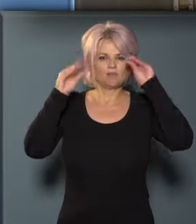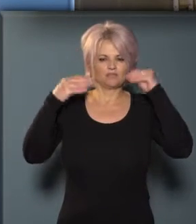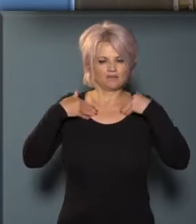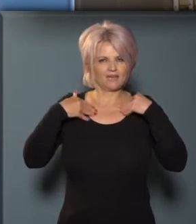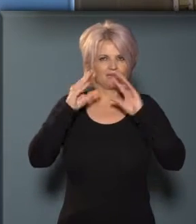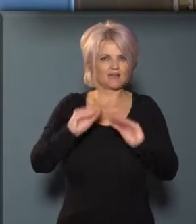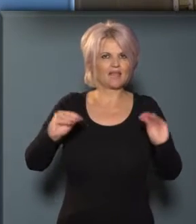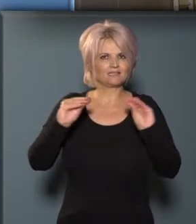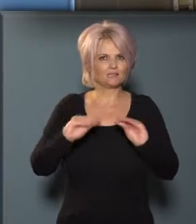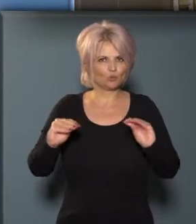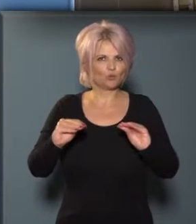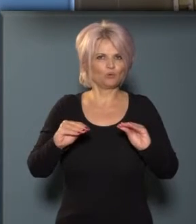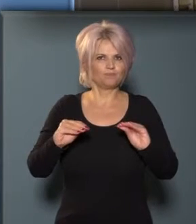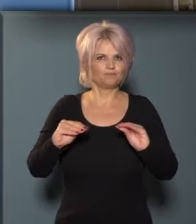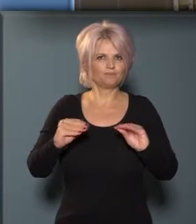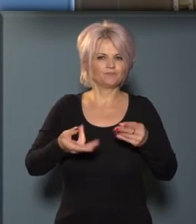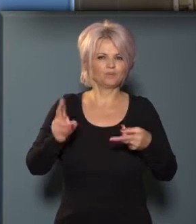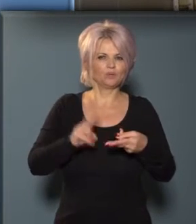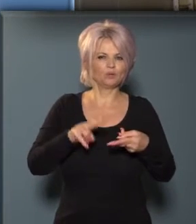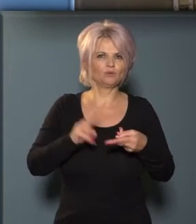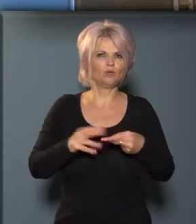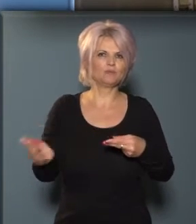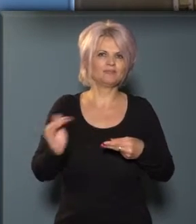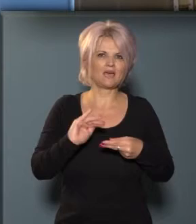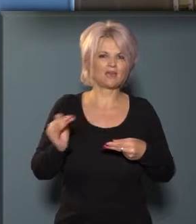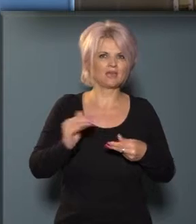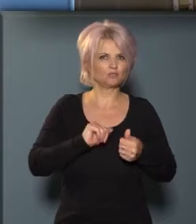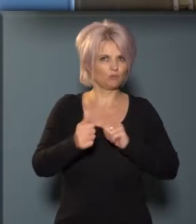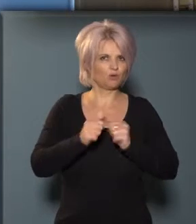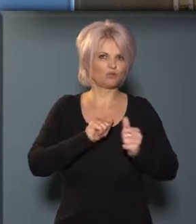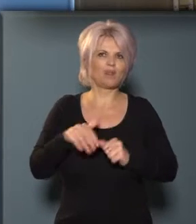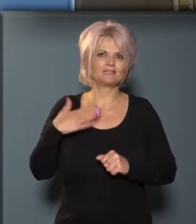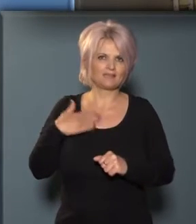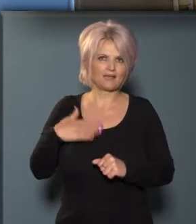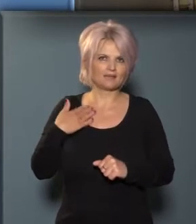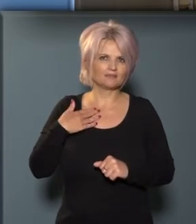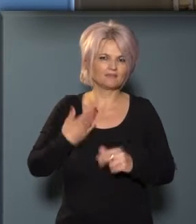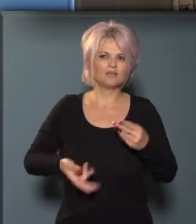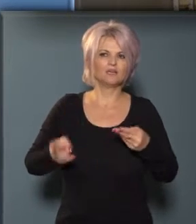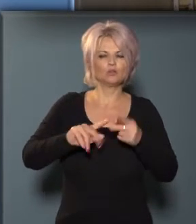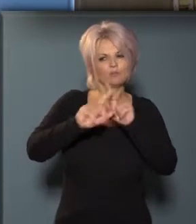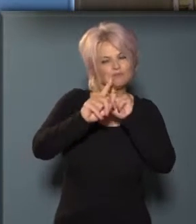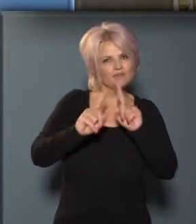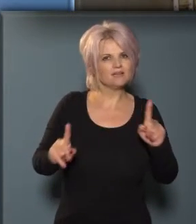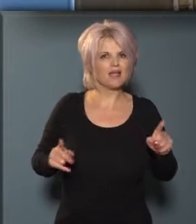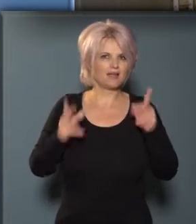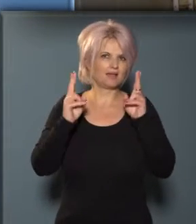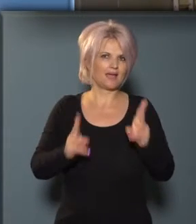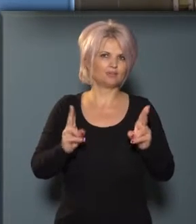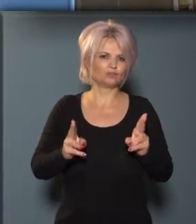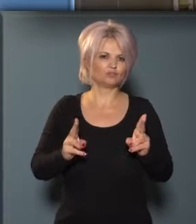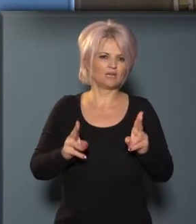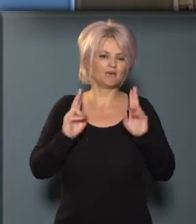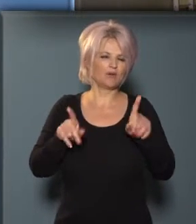hogy igazából egyre több gyerek szeret sportolni, és többféle lehetőségük van. Tehát vannak olyanok, amik egy